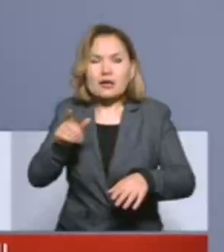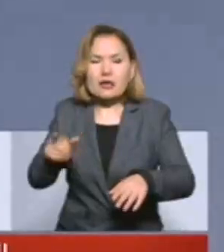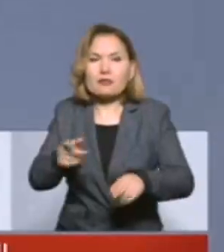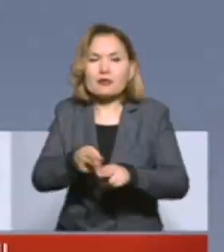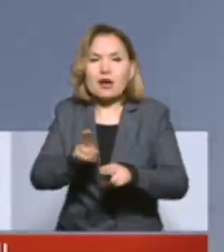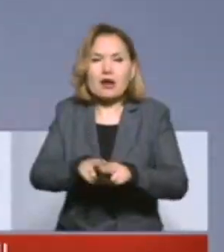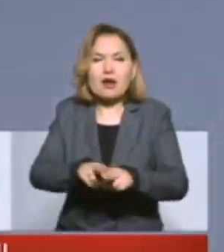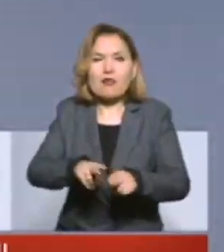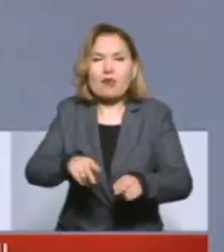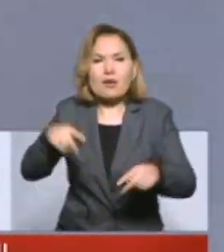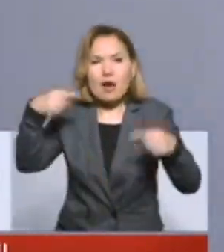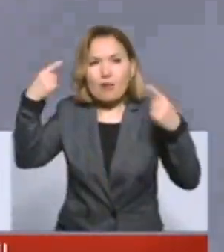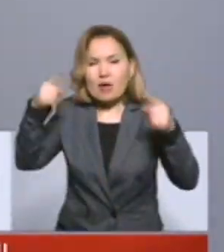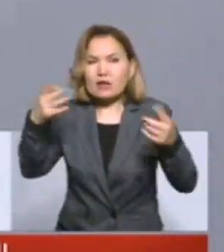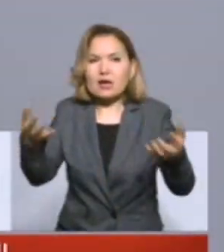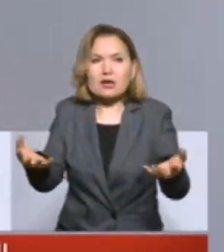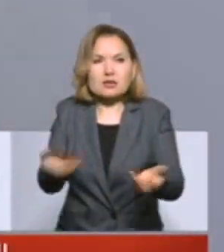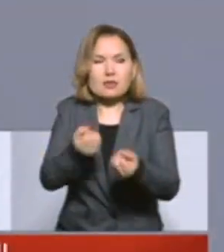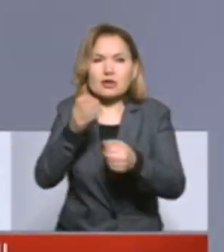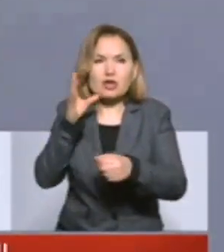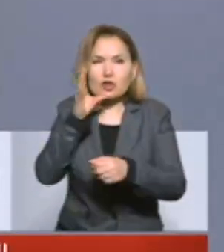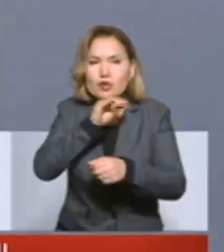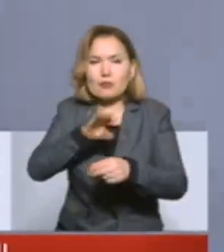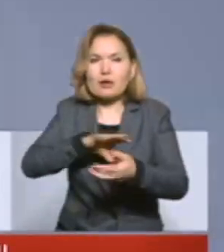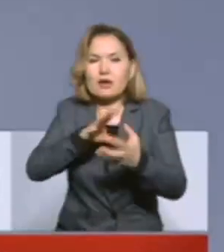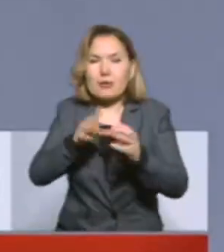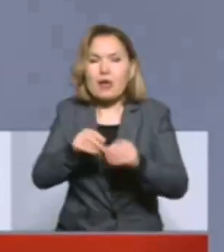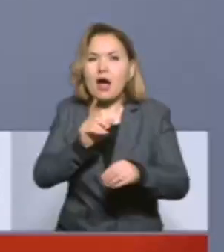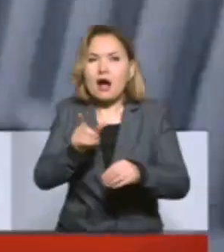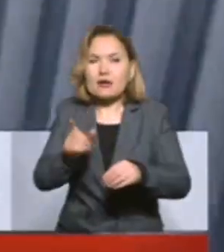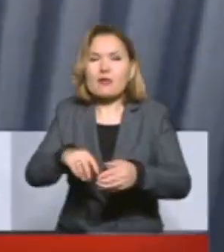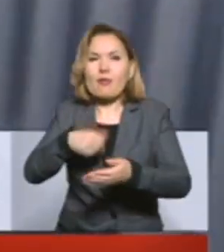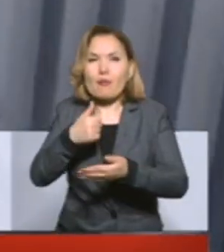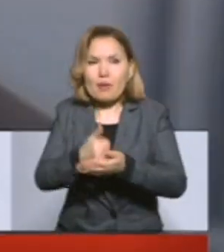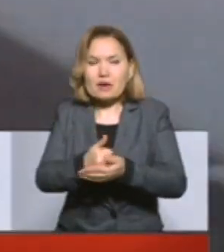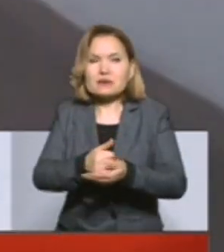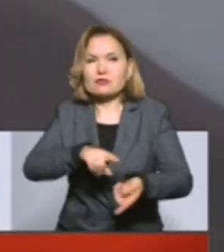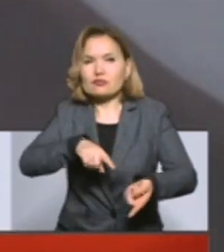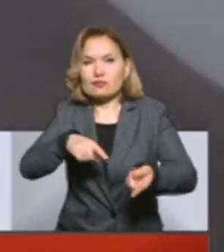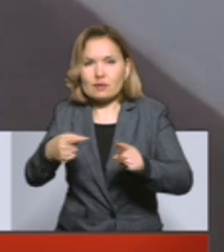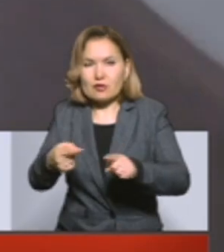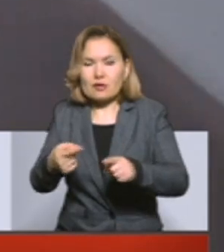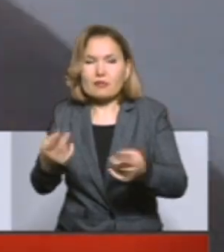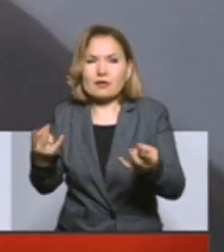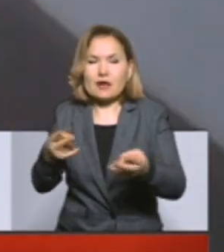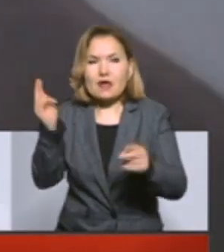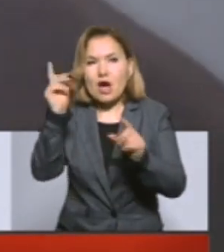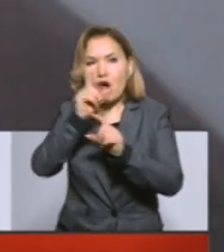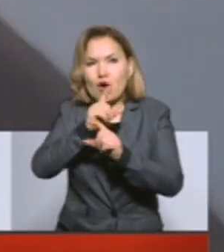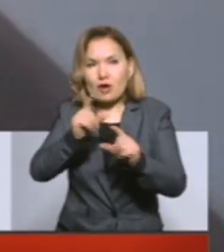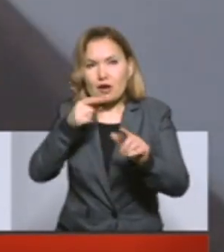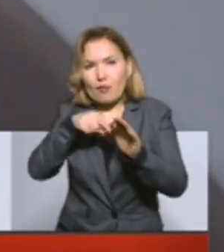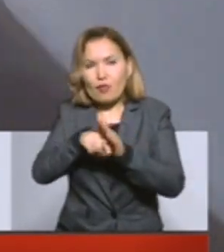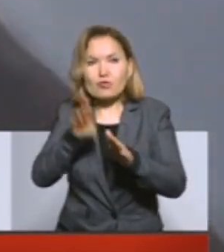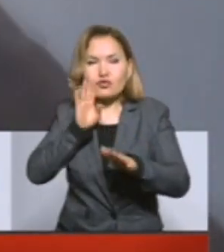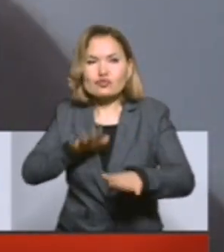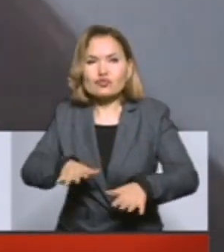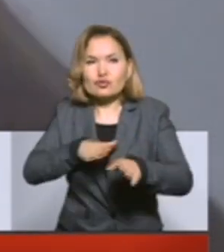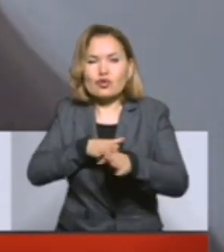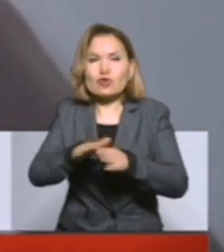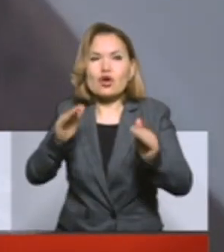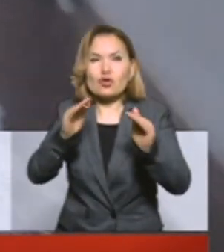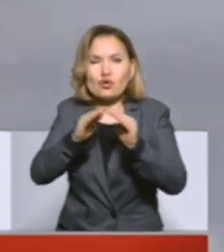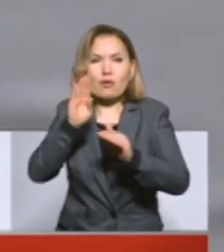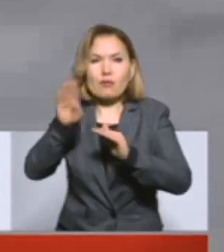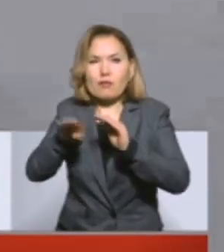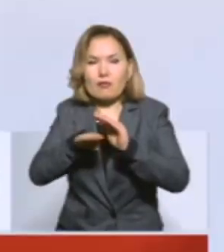жерге шығарып үлгермепті. Қазір басты мақсат адамдарды құтқару. Мектеп суға кетті, тұрғын үйлер суға кетті. Қазір